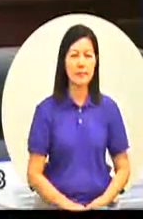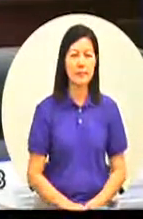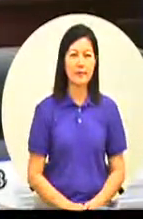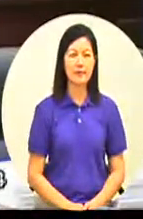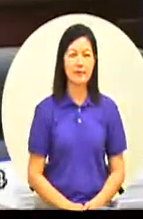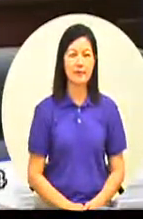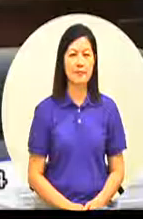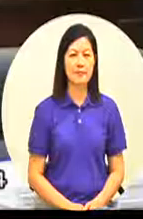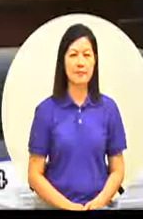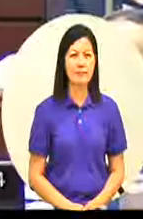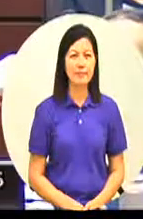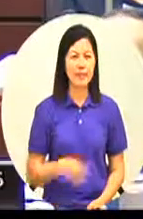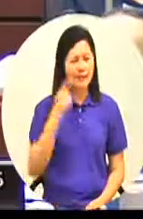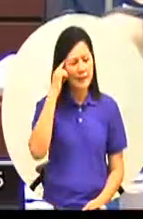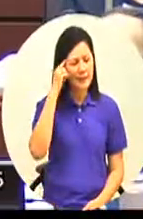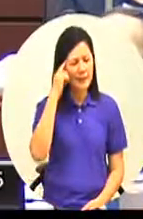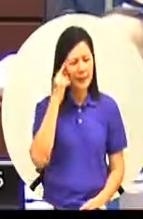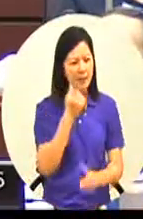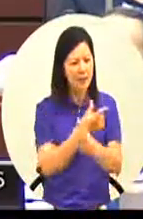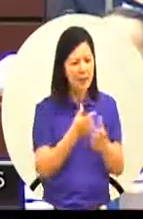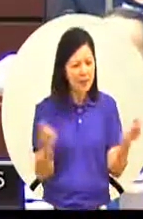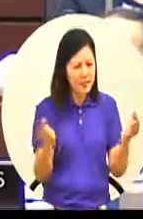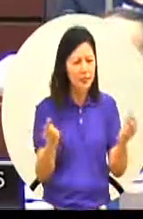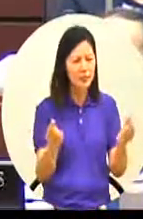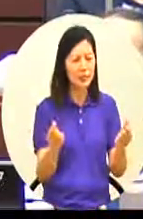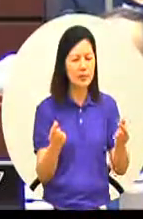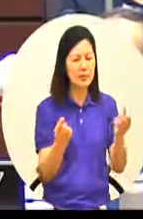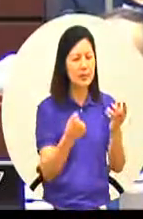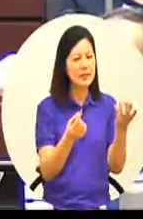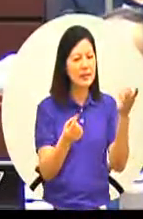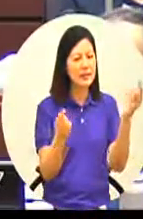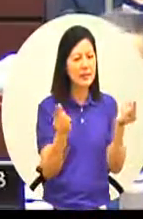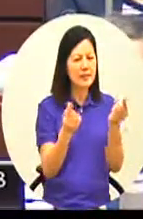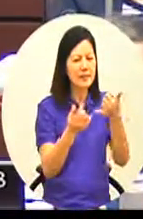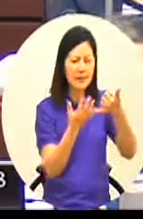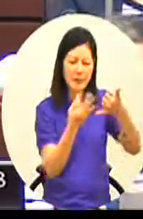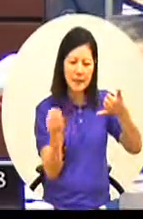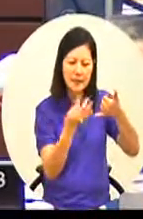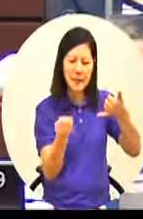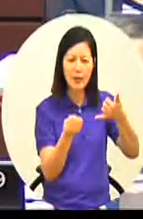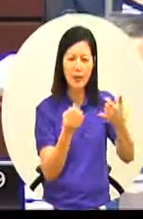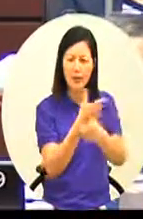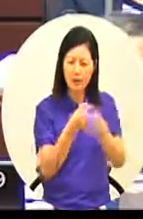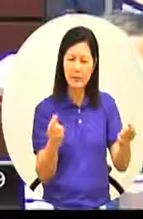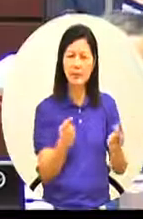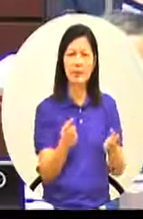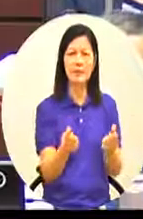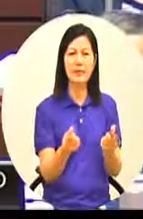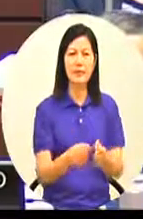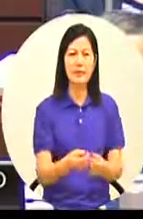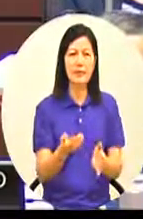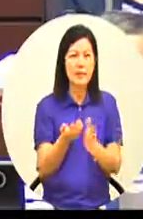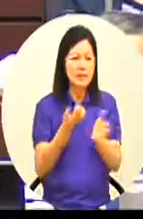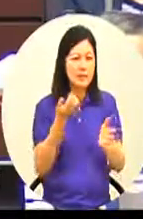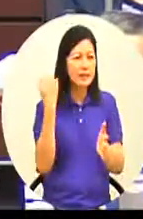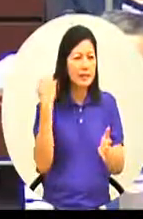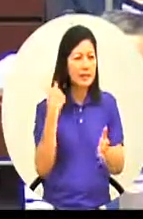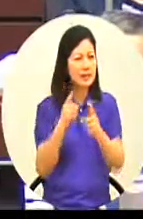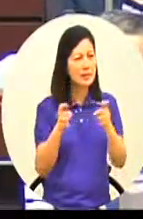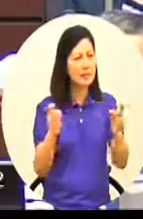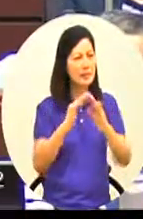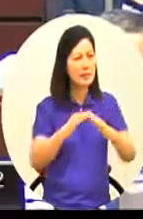议员的意思是有一个统一的号码， 对啊， 可以叫各种， 对啊。 我前一阵子我不知道是看是哪一个城市，好